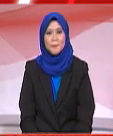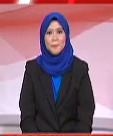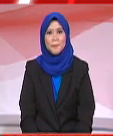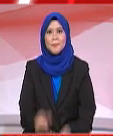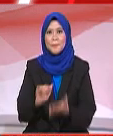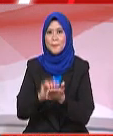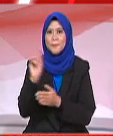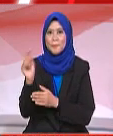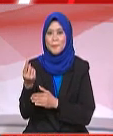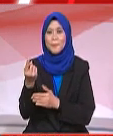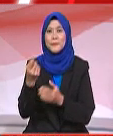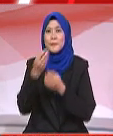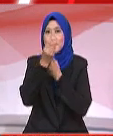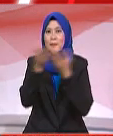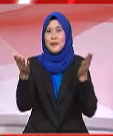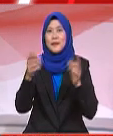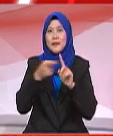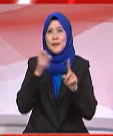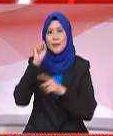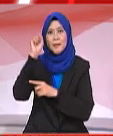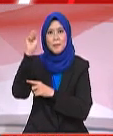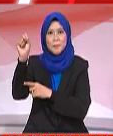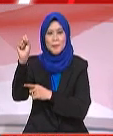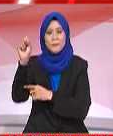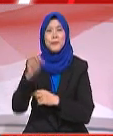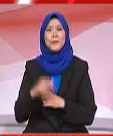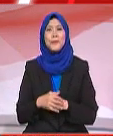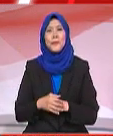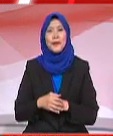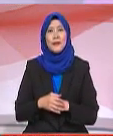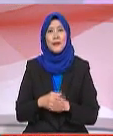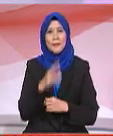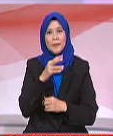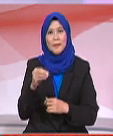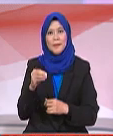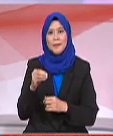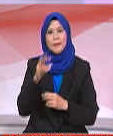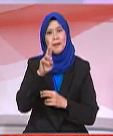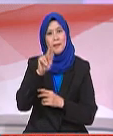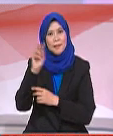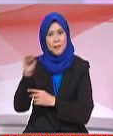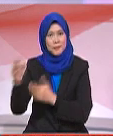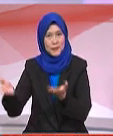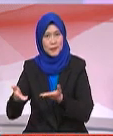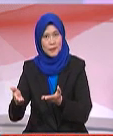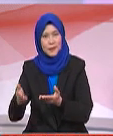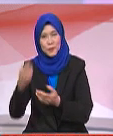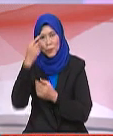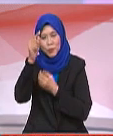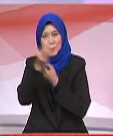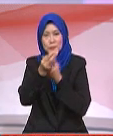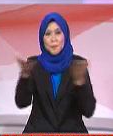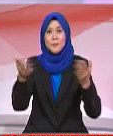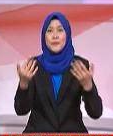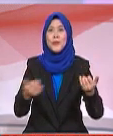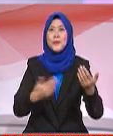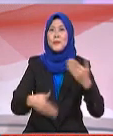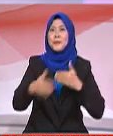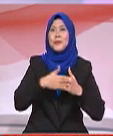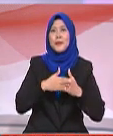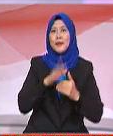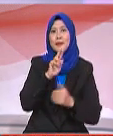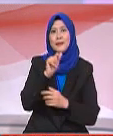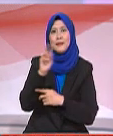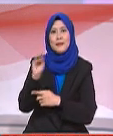Sekian paparan berita dari Sabah bersama saya Konstantin Palawan dan juga kru RTM di sini. Untuk berita seterusnya, kita kembali ke Angkasa